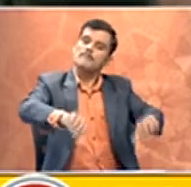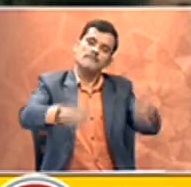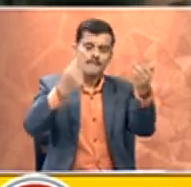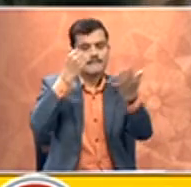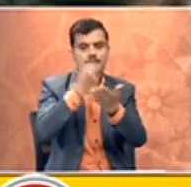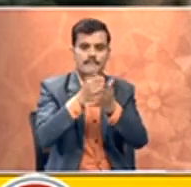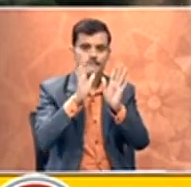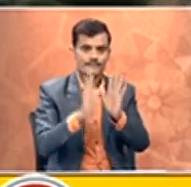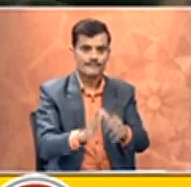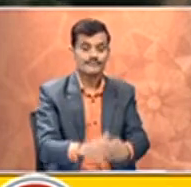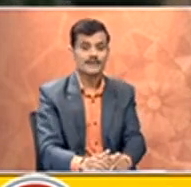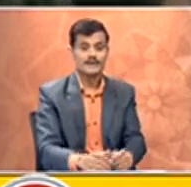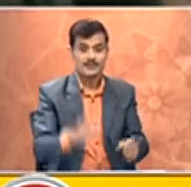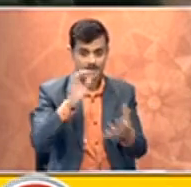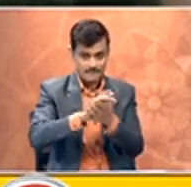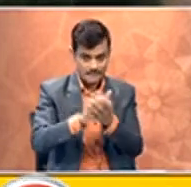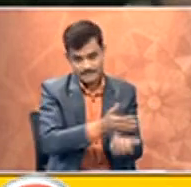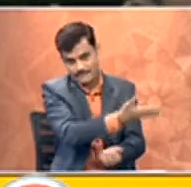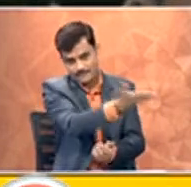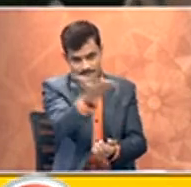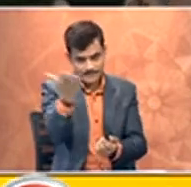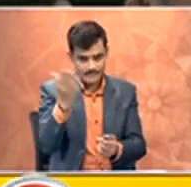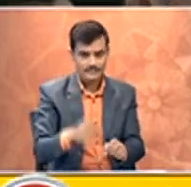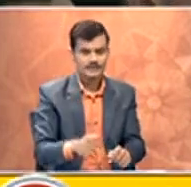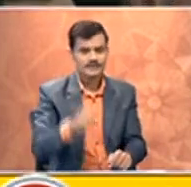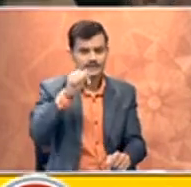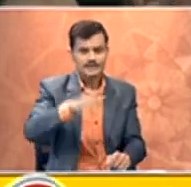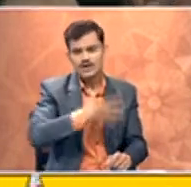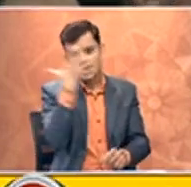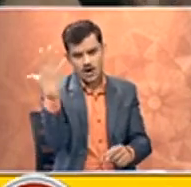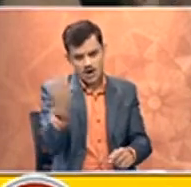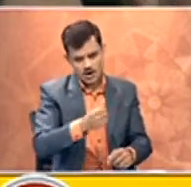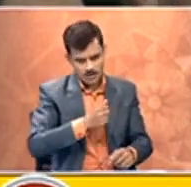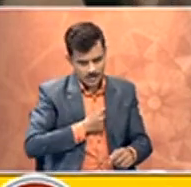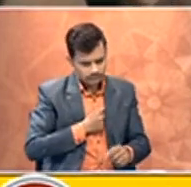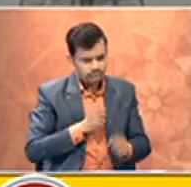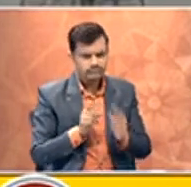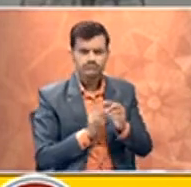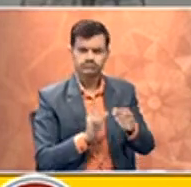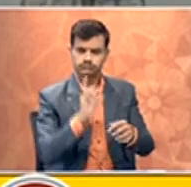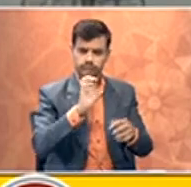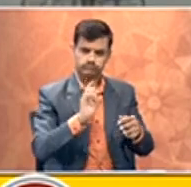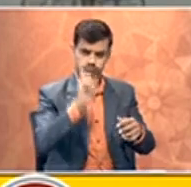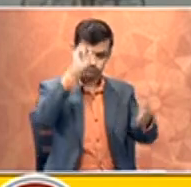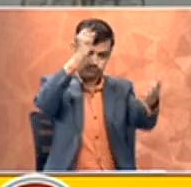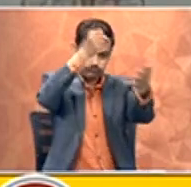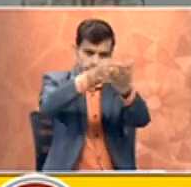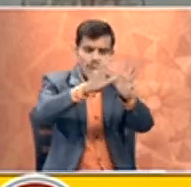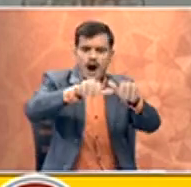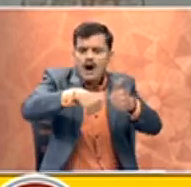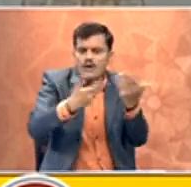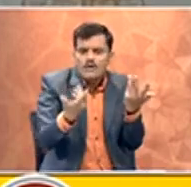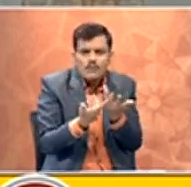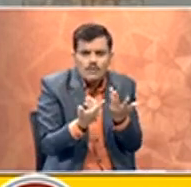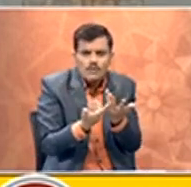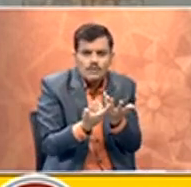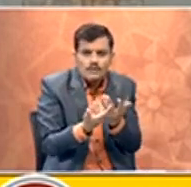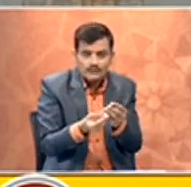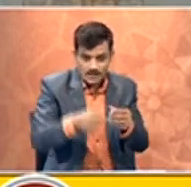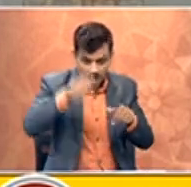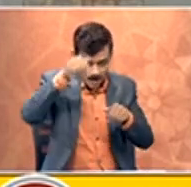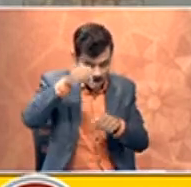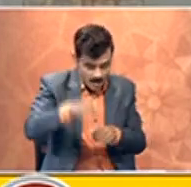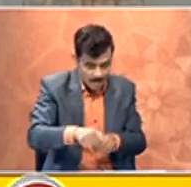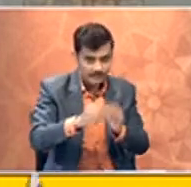है। साथियों, हमने इतनी ऊंची उड़ान इसलिए पूरी की है क्योंकि